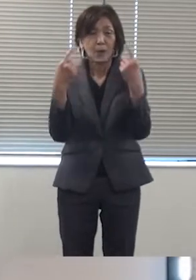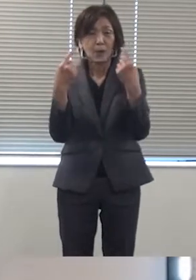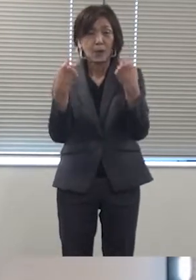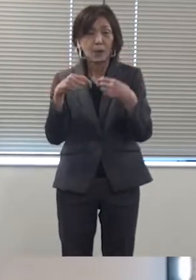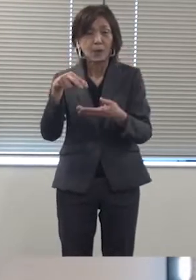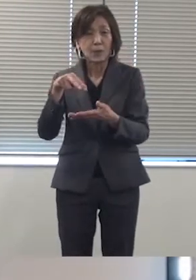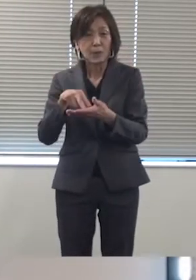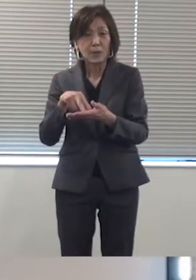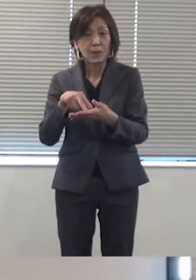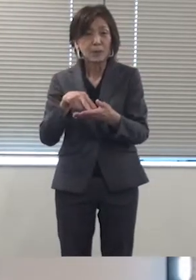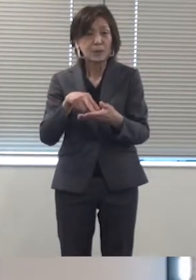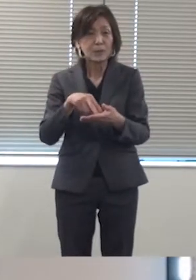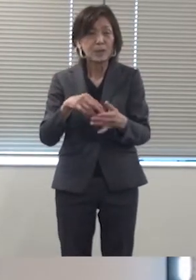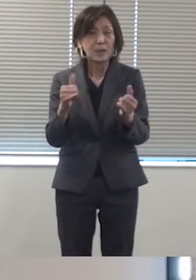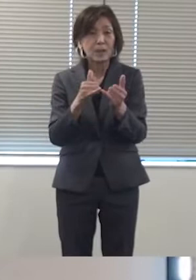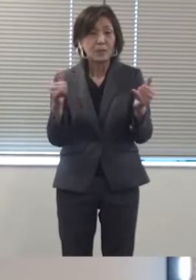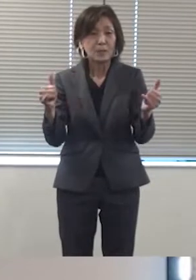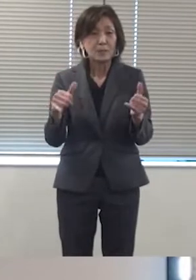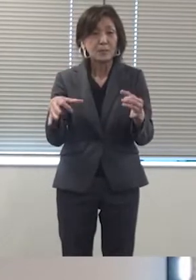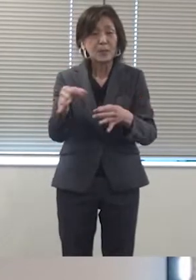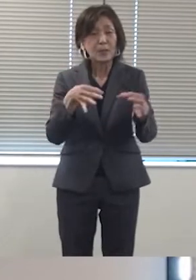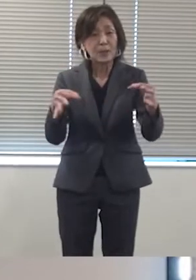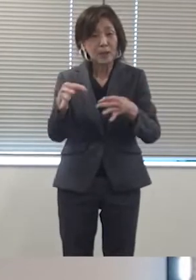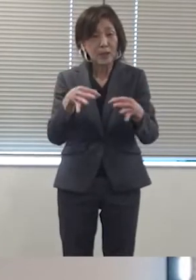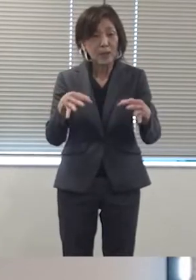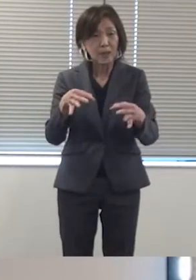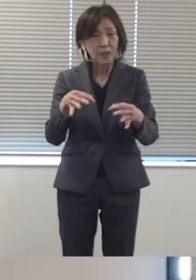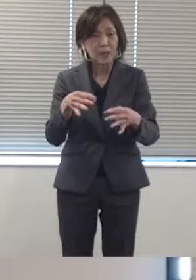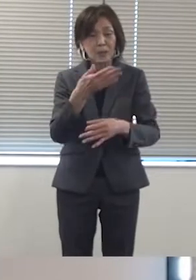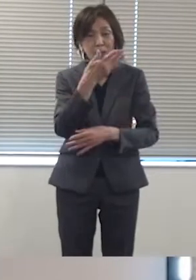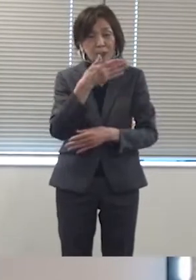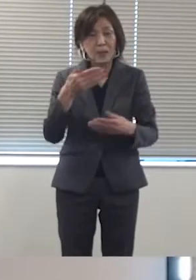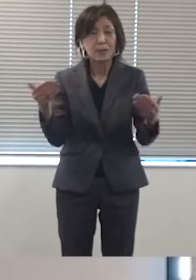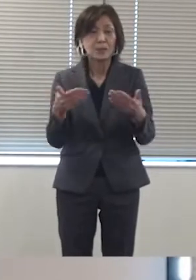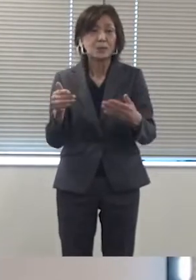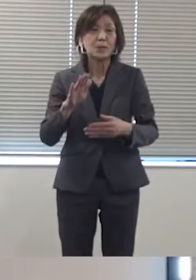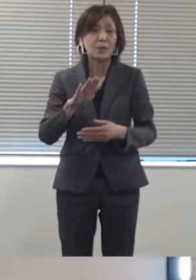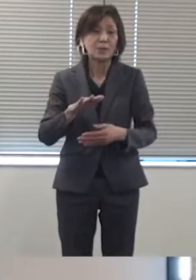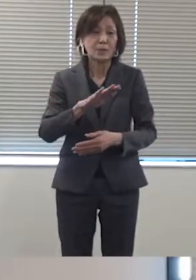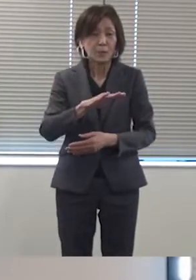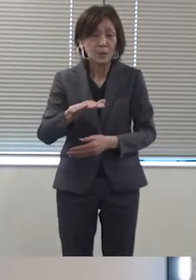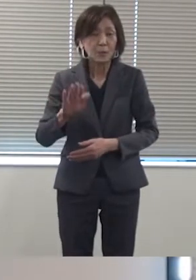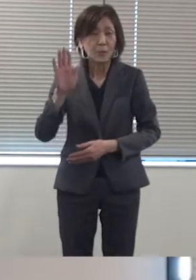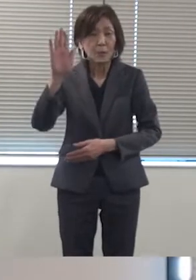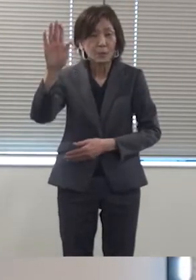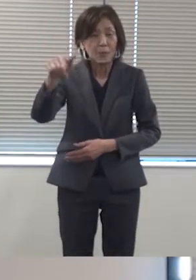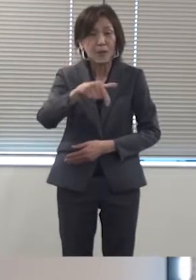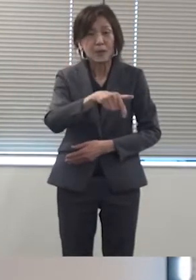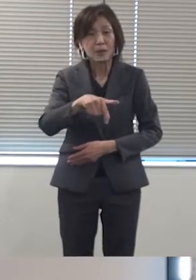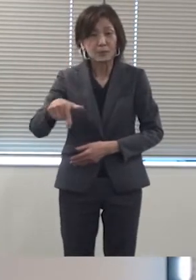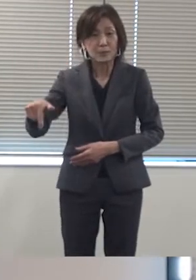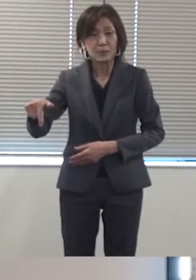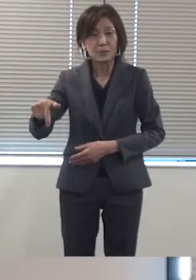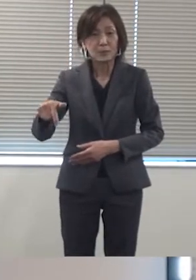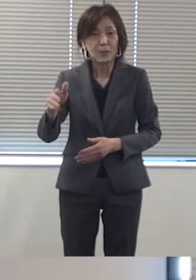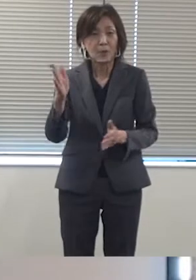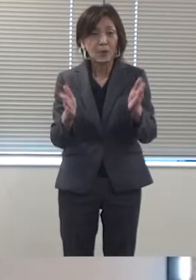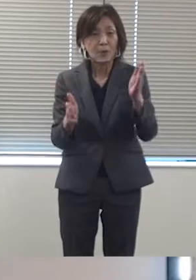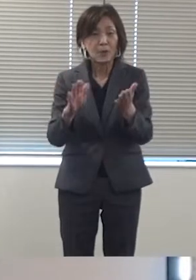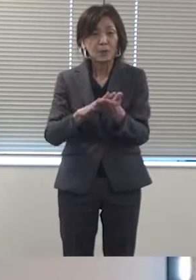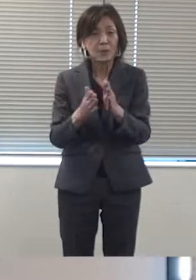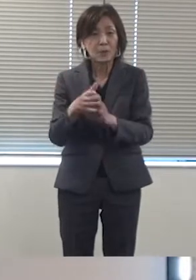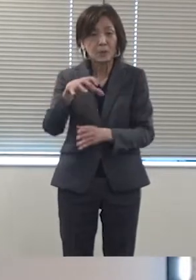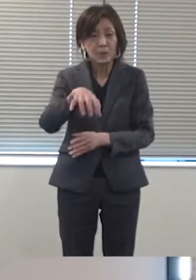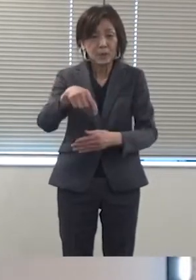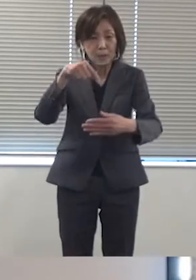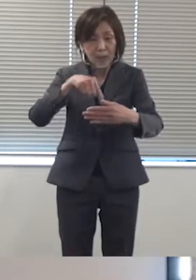事な仕事がありますので、子ども未来部の、保育幼稚園の中にですね、保育施設未来